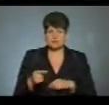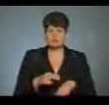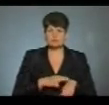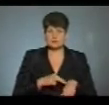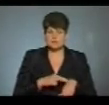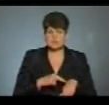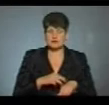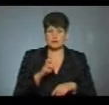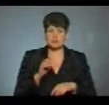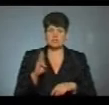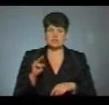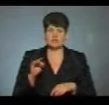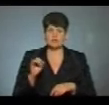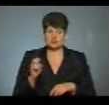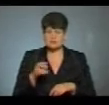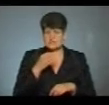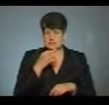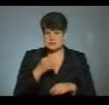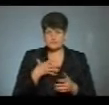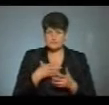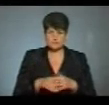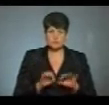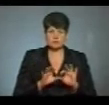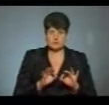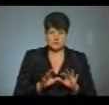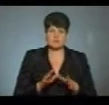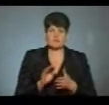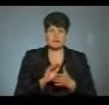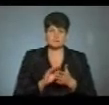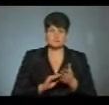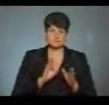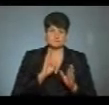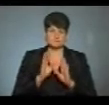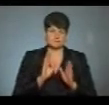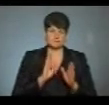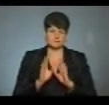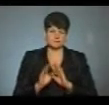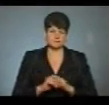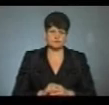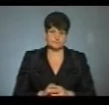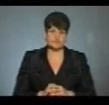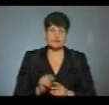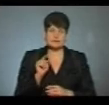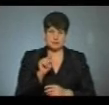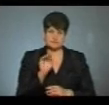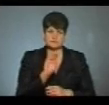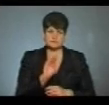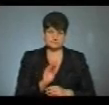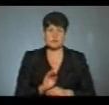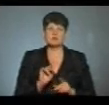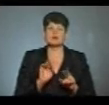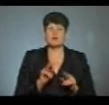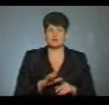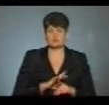поліції Богдан Шевчук сказав, що свій коментар стосовно цього випадку він опублікував на своїй фейсбук-сторінці. Там він описав, як